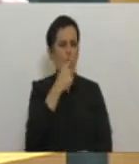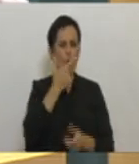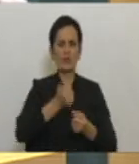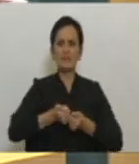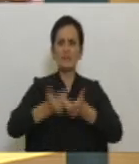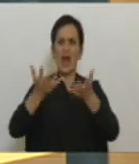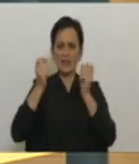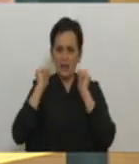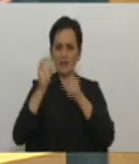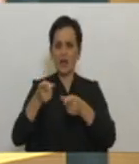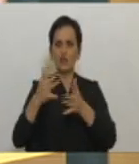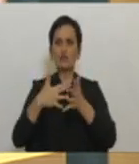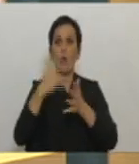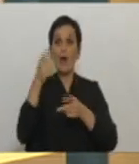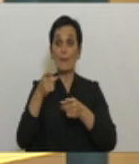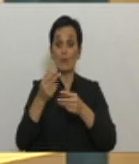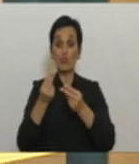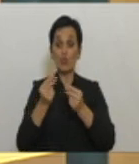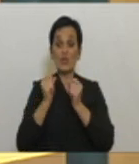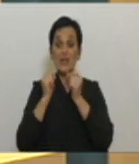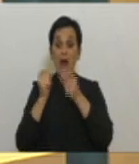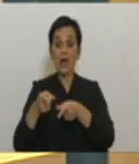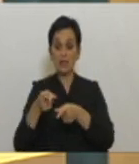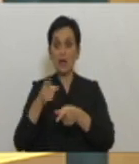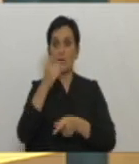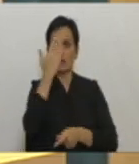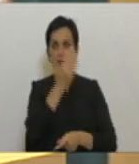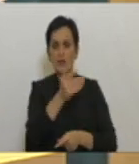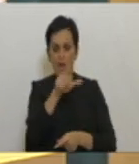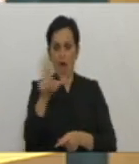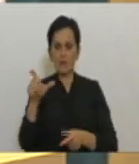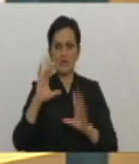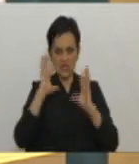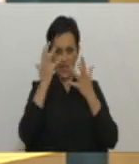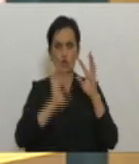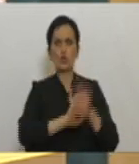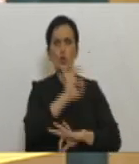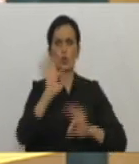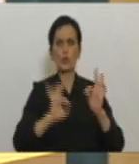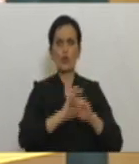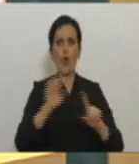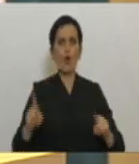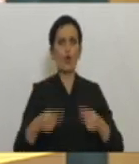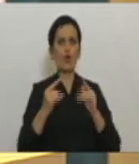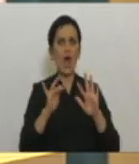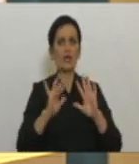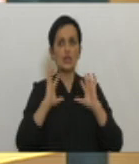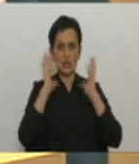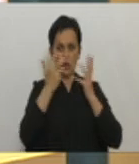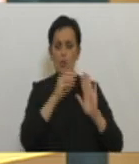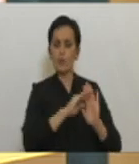ექსოფლის მეურნეობაში. ამ გადაყრილი ფულით ხალხმა ძალიან სერიოზული პროექტები განახორციელა, ძალიან სერიოზული